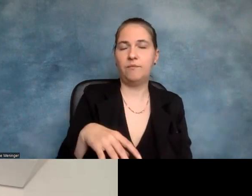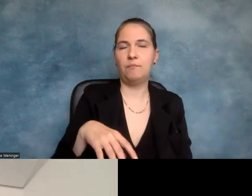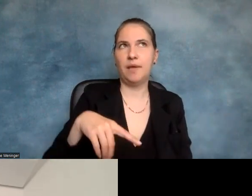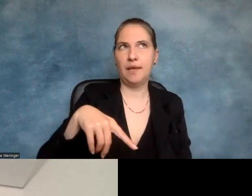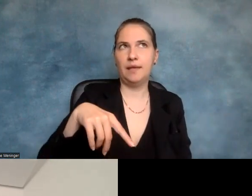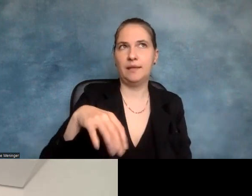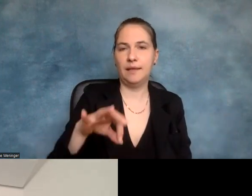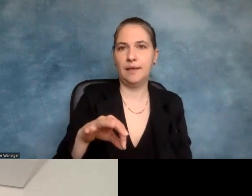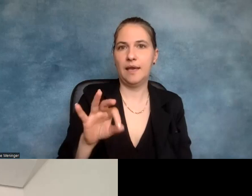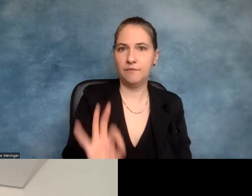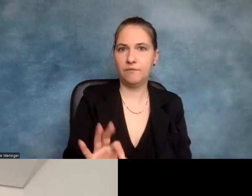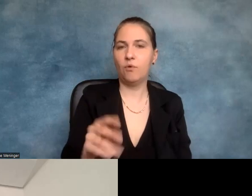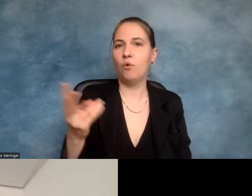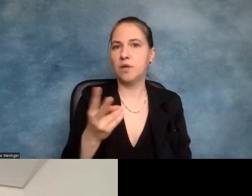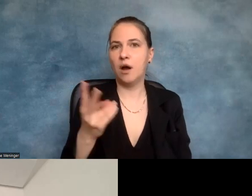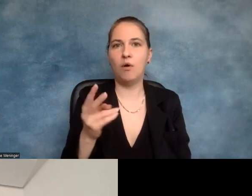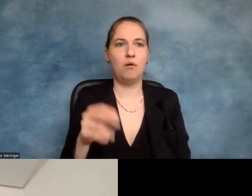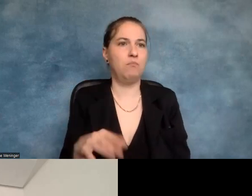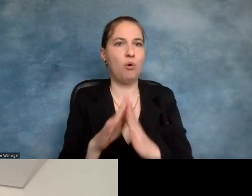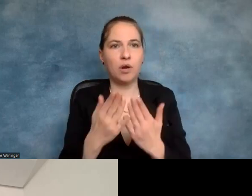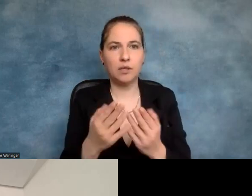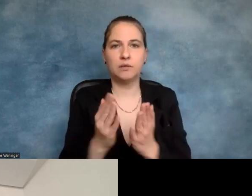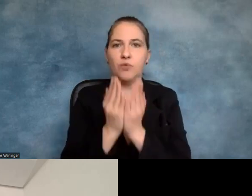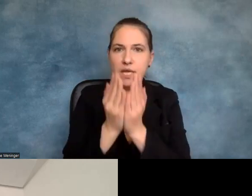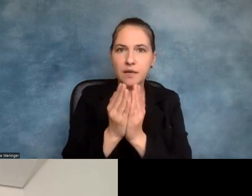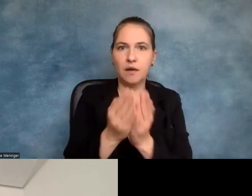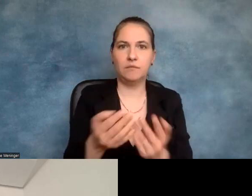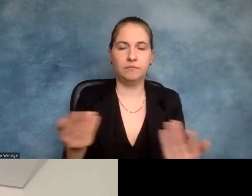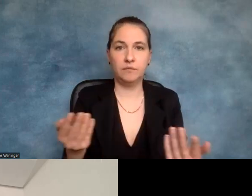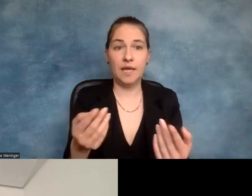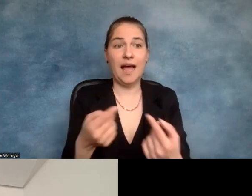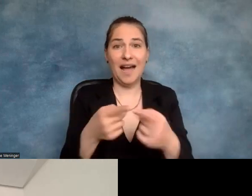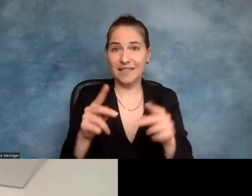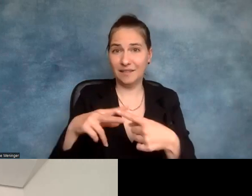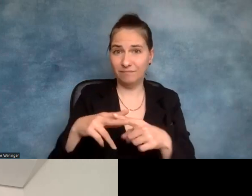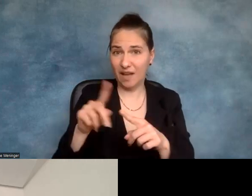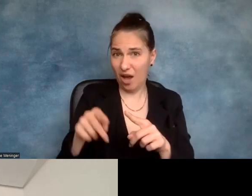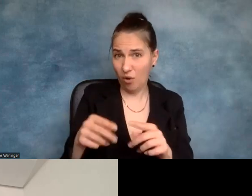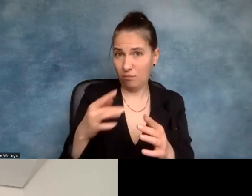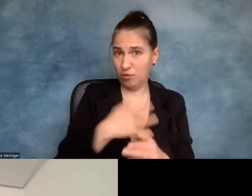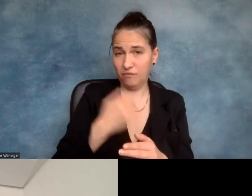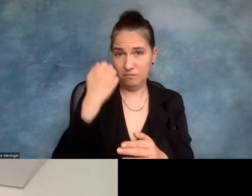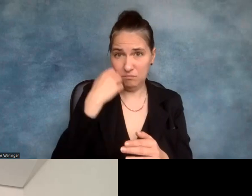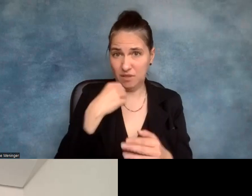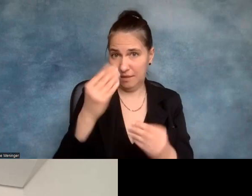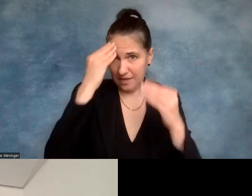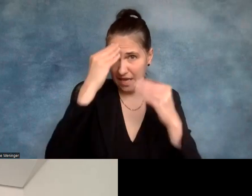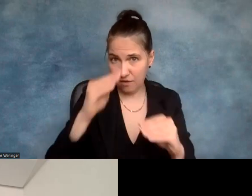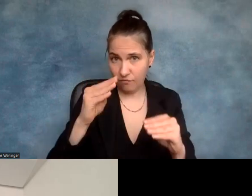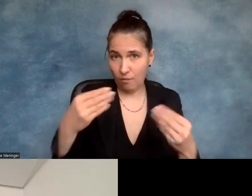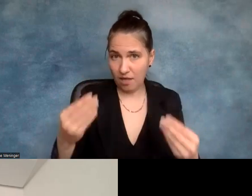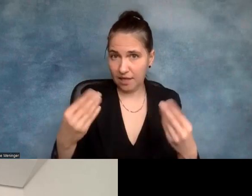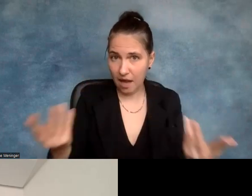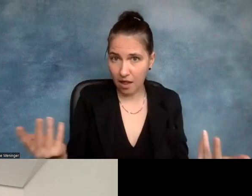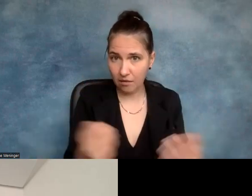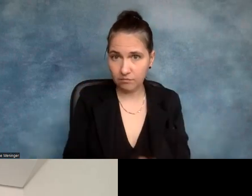andere Produkte betroffen sind, habt ihr Tool-Empfehlungen oder Infoplattformen in die Richtung für Apps, E-Books und